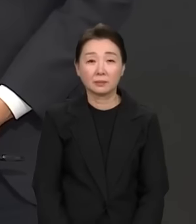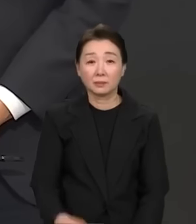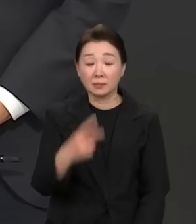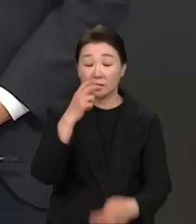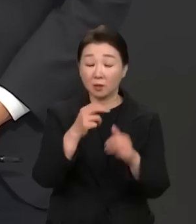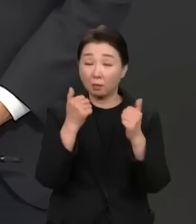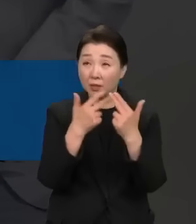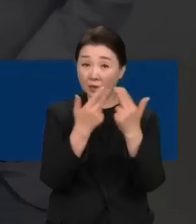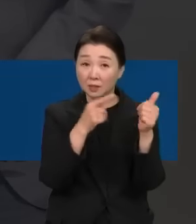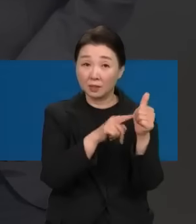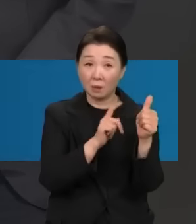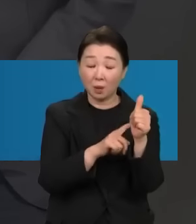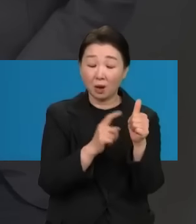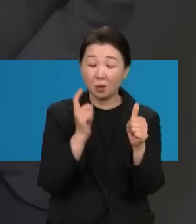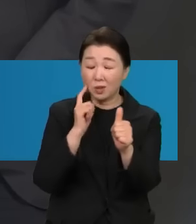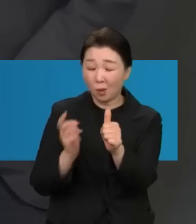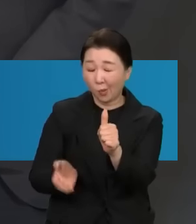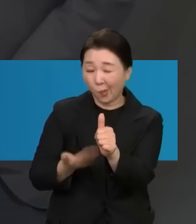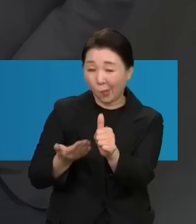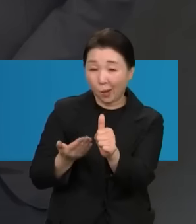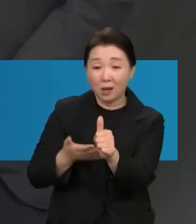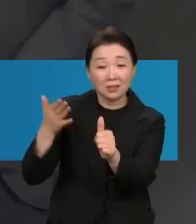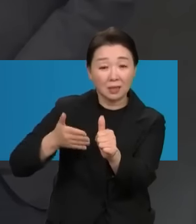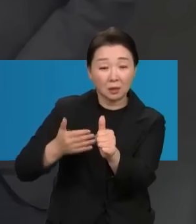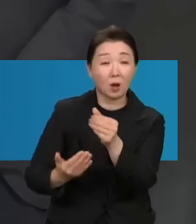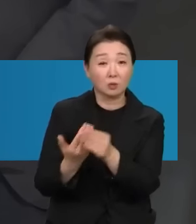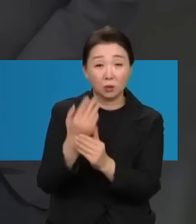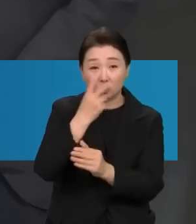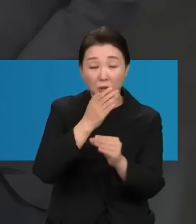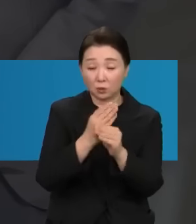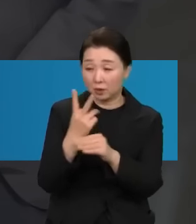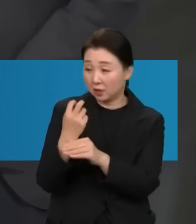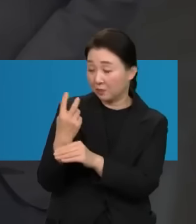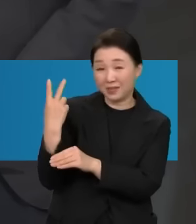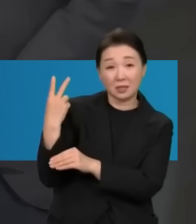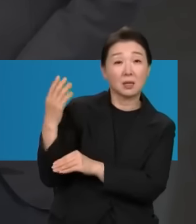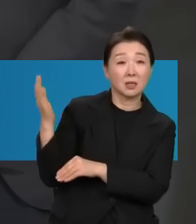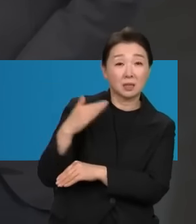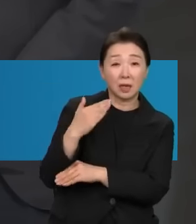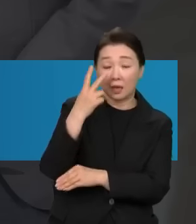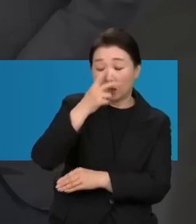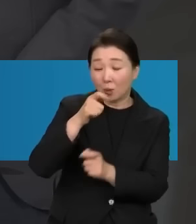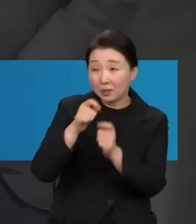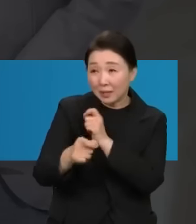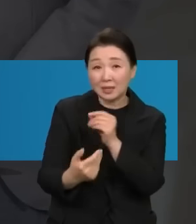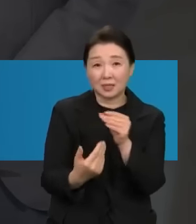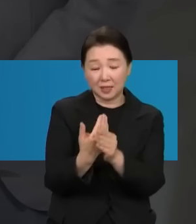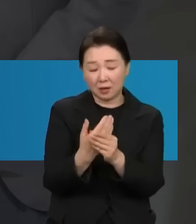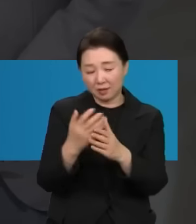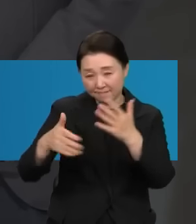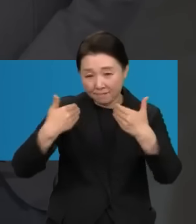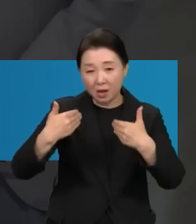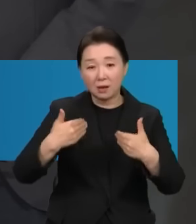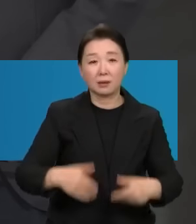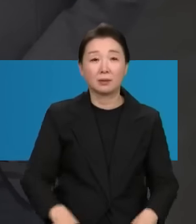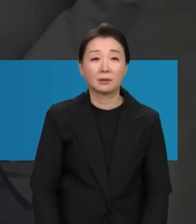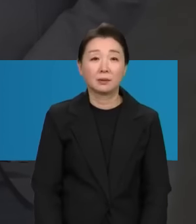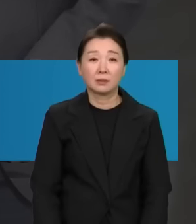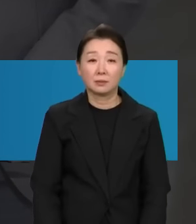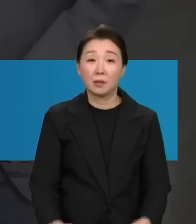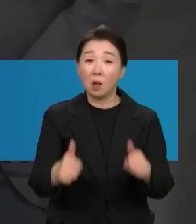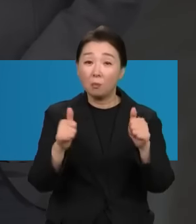검찰은 이재명 대표의 위증교사 사건을 수사하면서 22년 전 검사 사칭 사건 때 일까지 파헤쳤습니다. 그런데